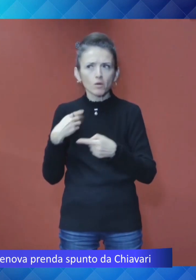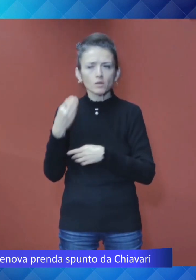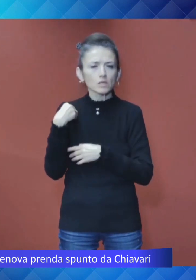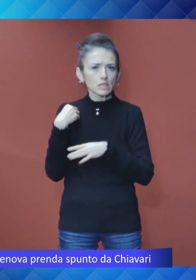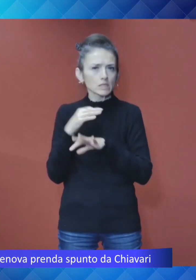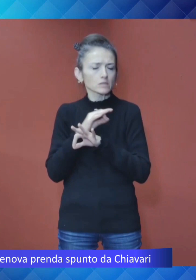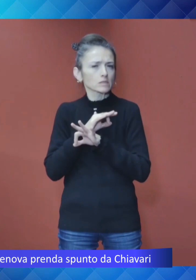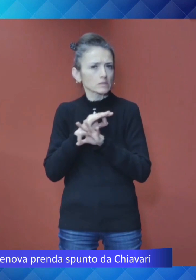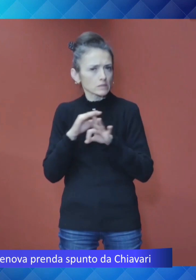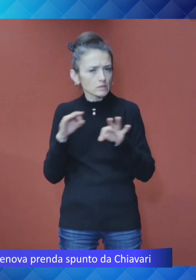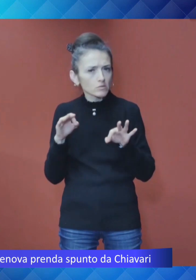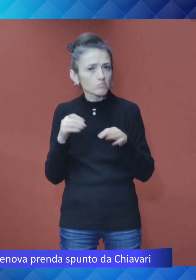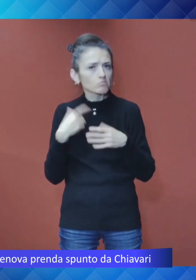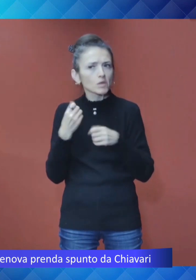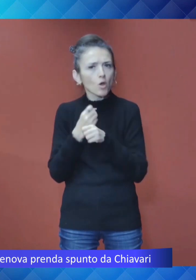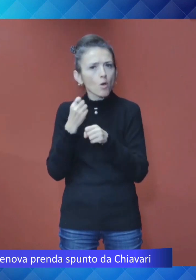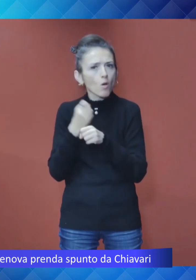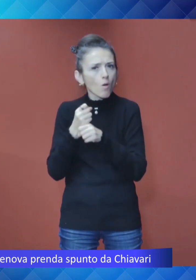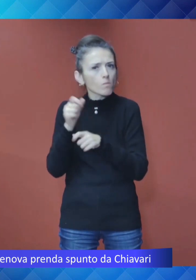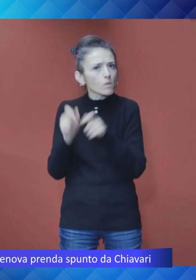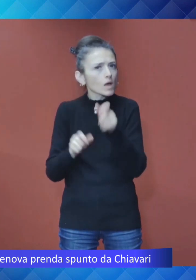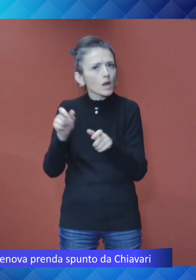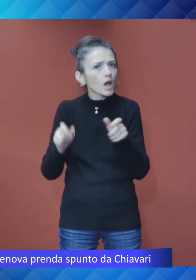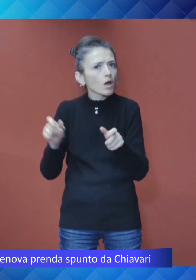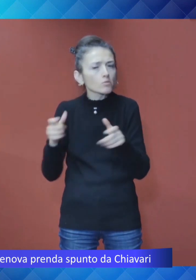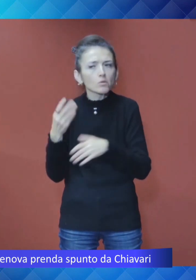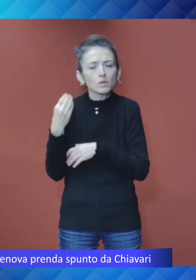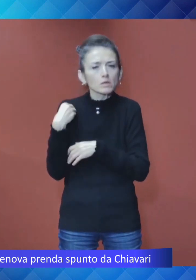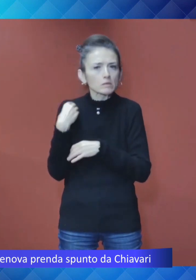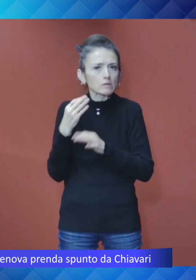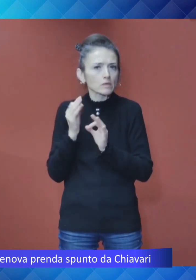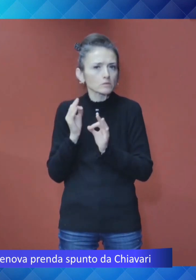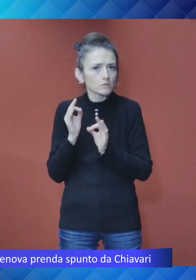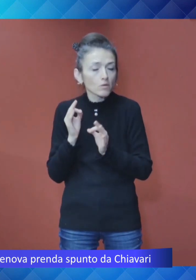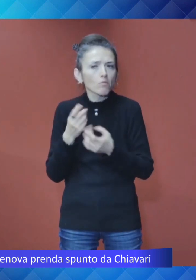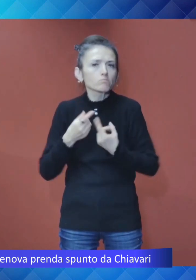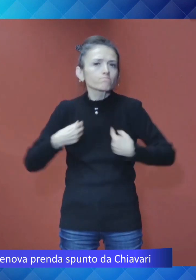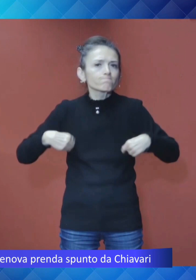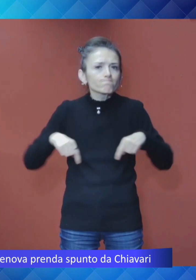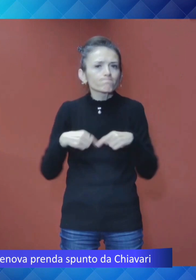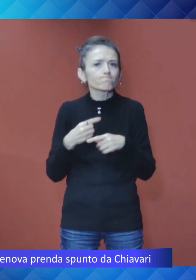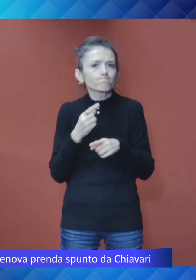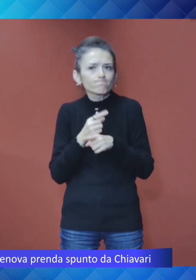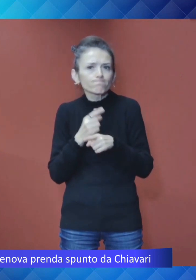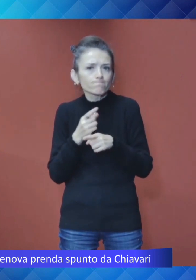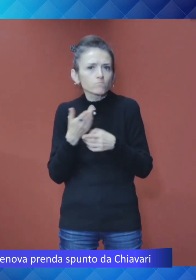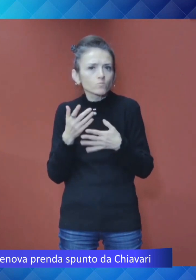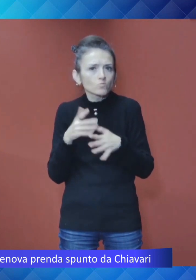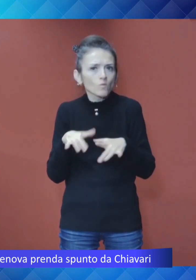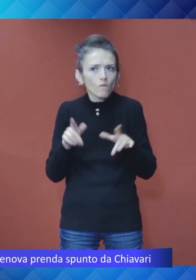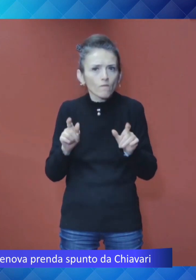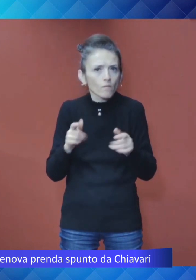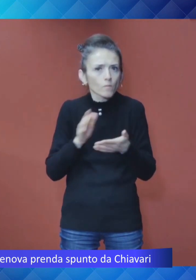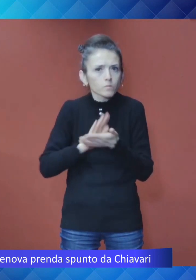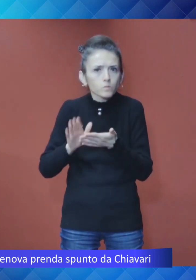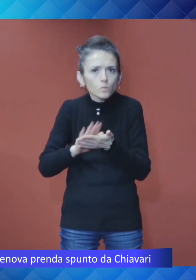operatori non abbiamo avuto questa richieste, e stiamo provvedendo alla pulizia